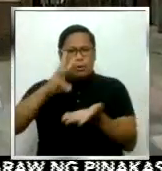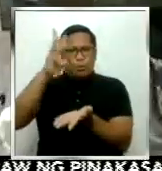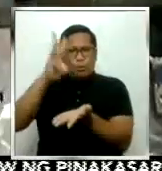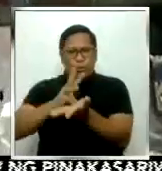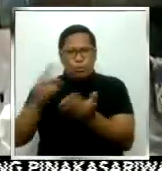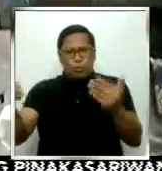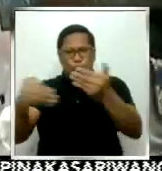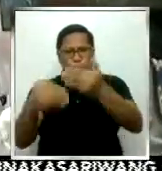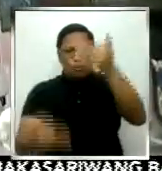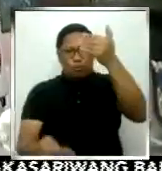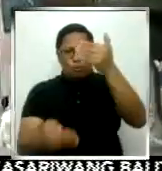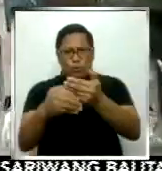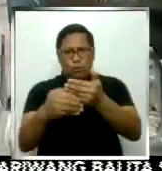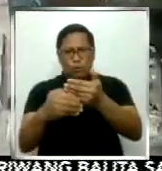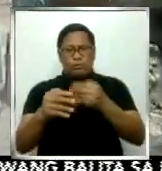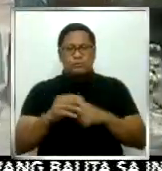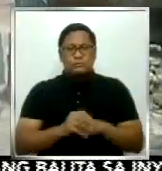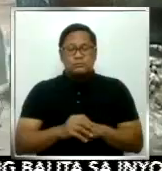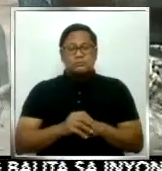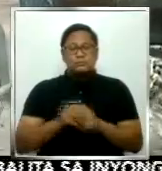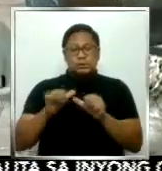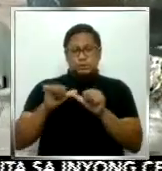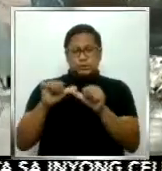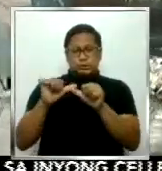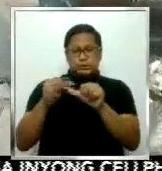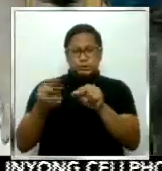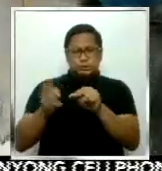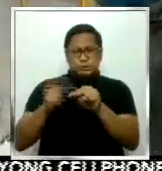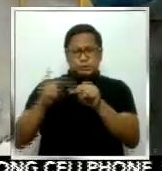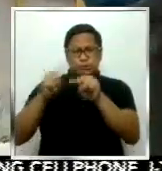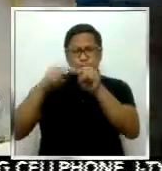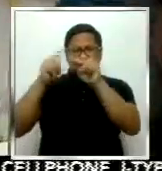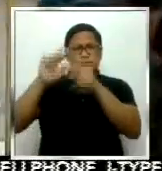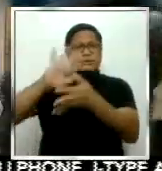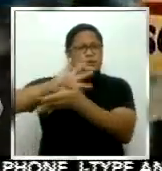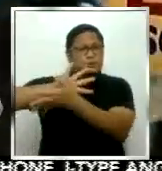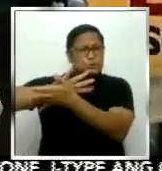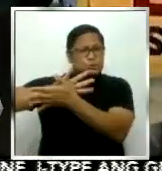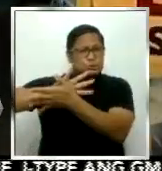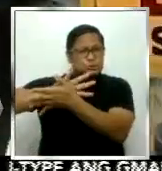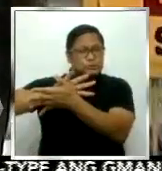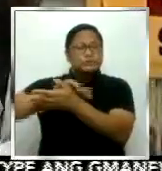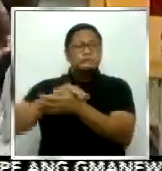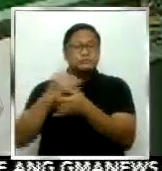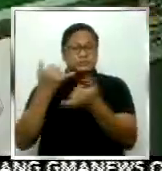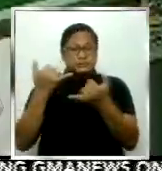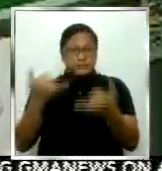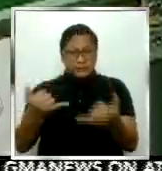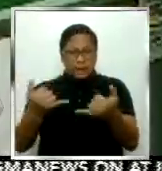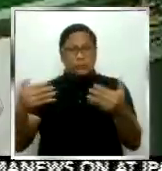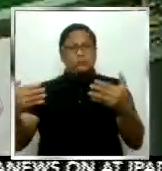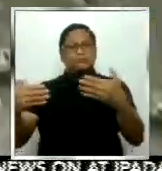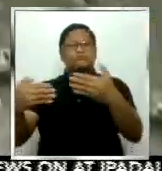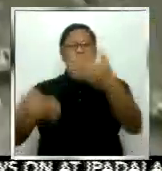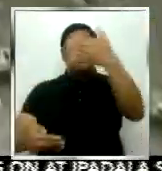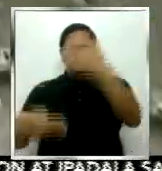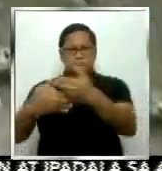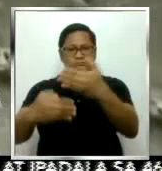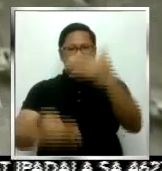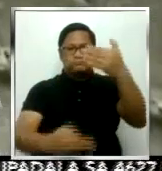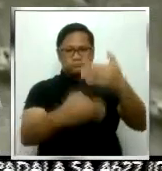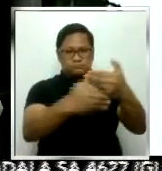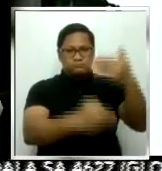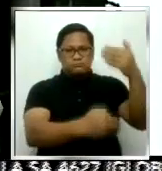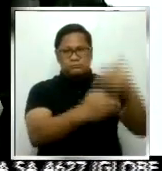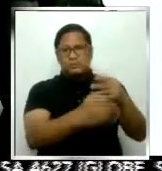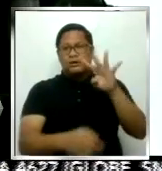na sila. Dahil sa patuloy na pagtaas ng COVID-19 cases, binarikadahan na ang entry at exit points ng Pipino, Labanos,